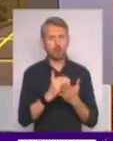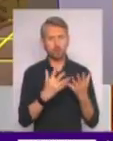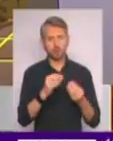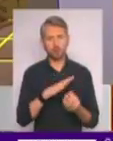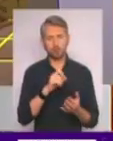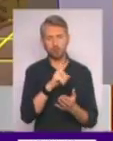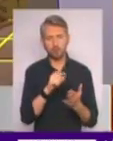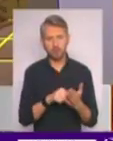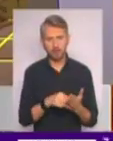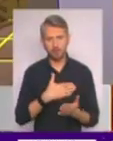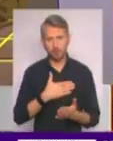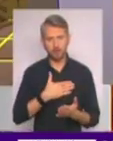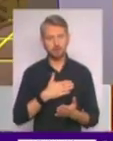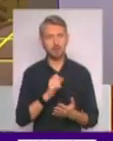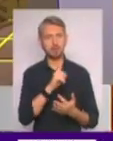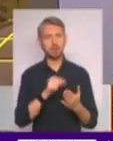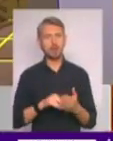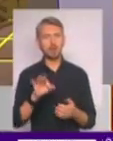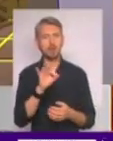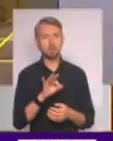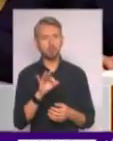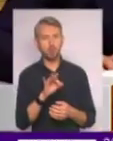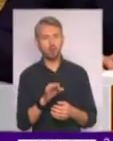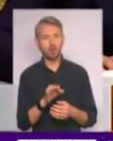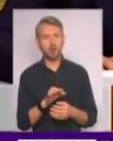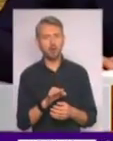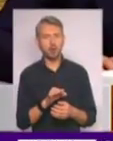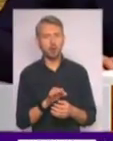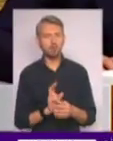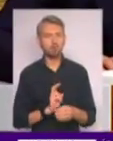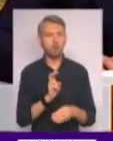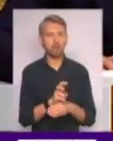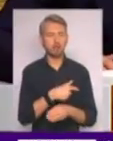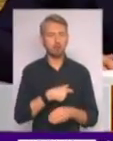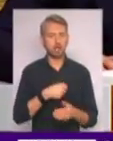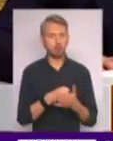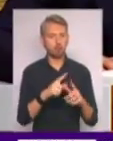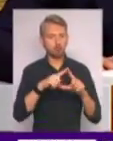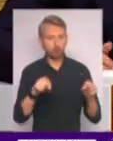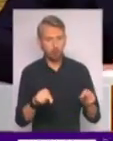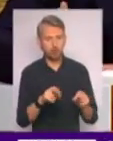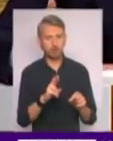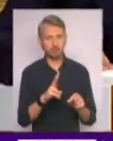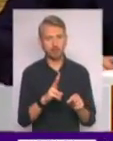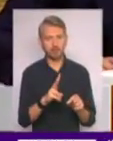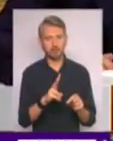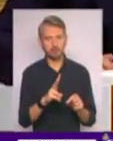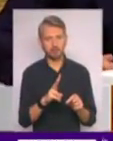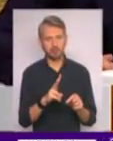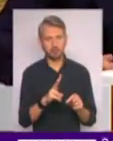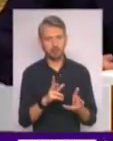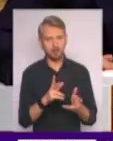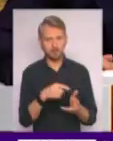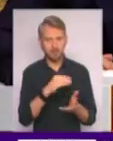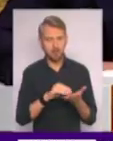питання. Питання про похід, скажімо так, депутатів до школи, як там ставиться, будемо так говорити, спростити.